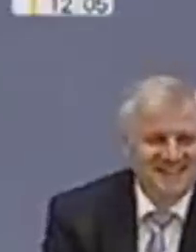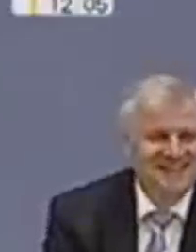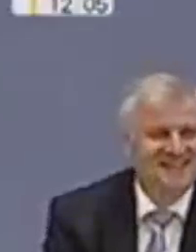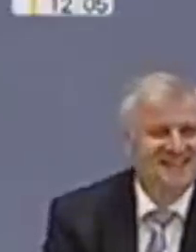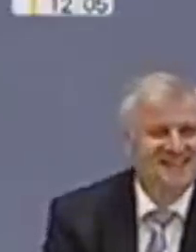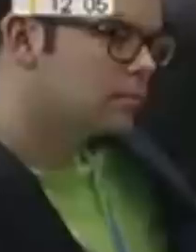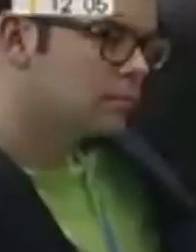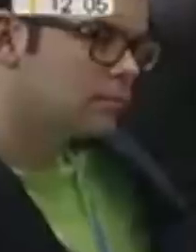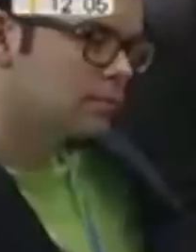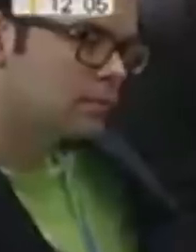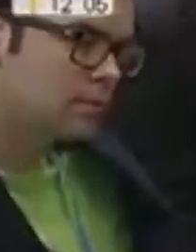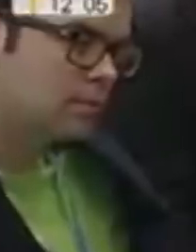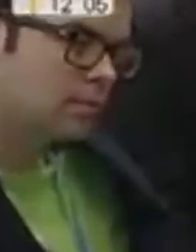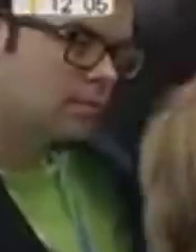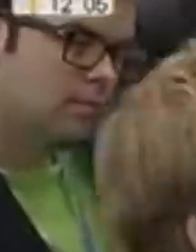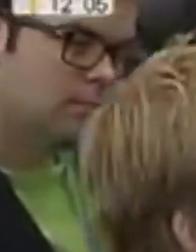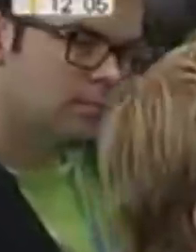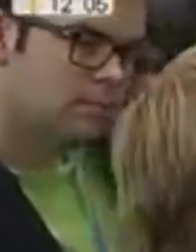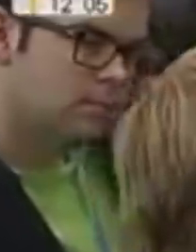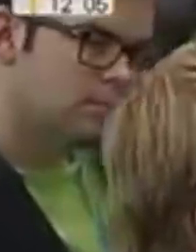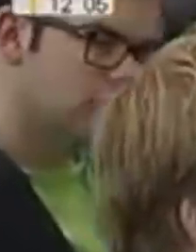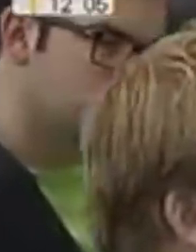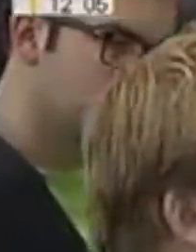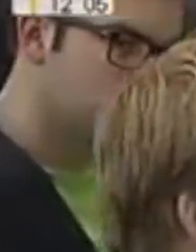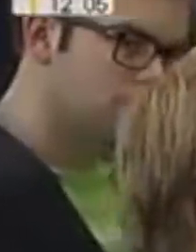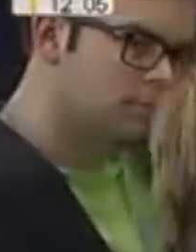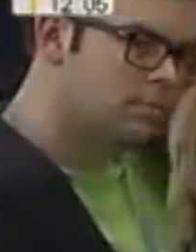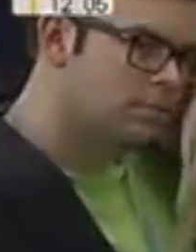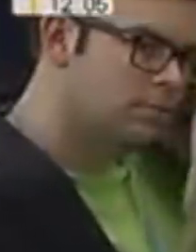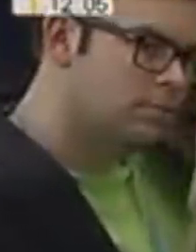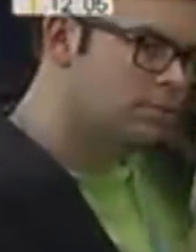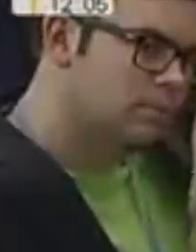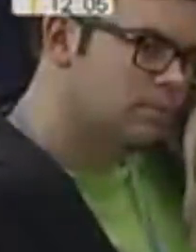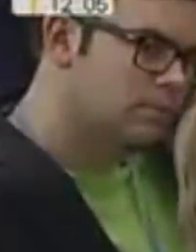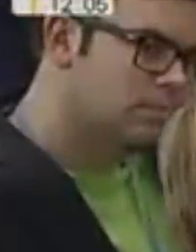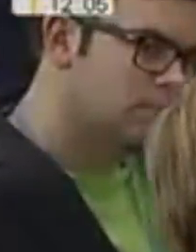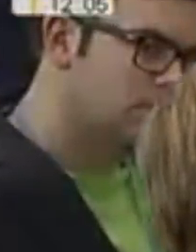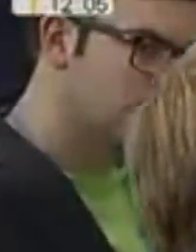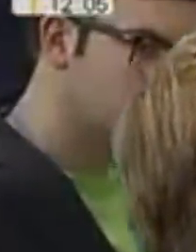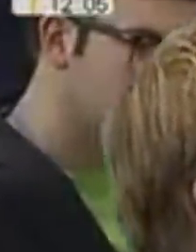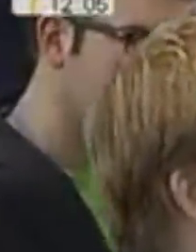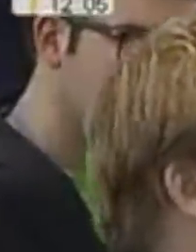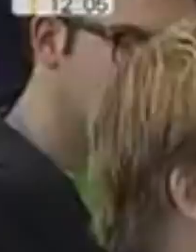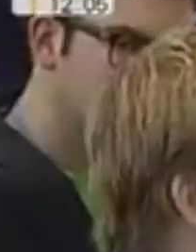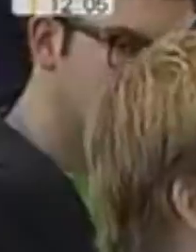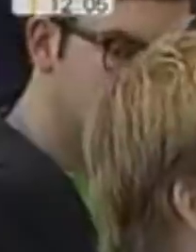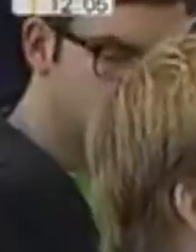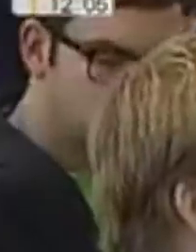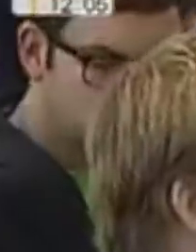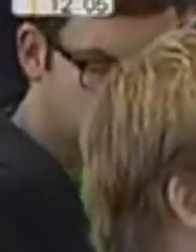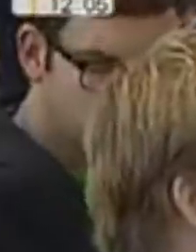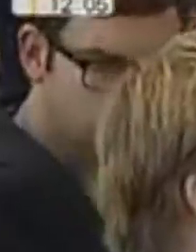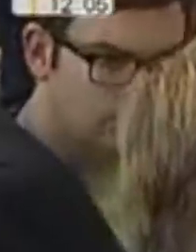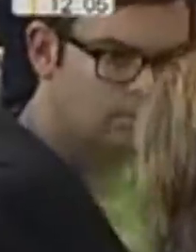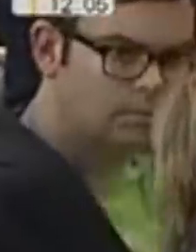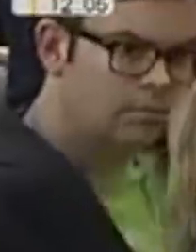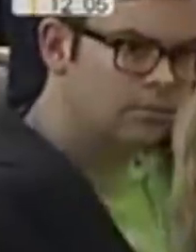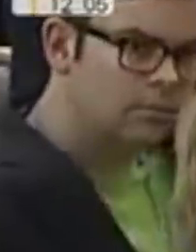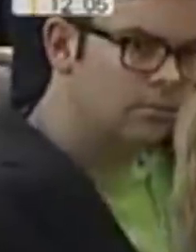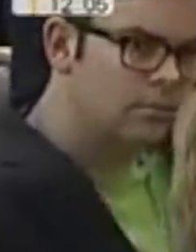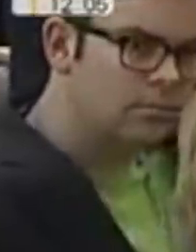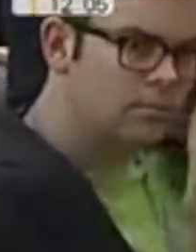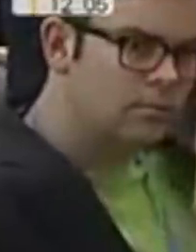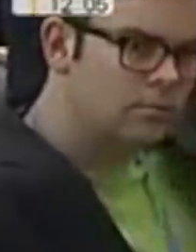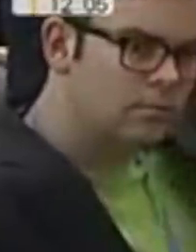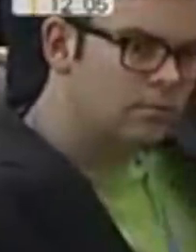Frau Merkel, eine Frage von Rob Schafelberg, Telegraaf aus Amsterdam. Sie reden heute ziemlich viel über Geld, über Finanzen auch der